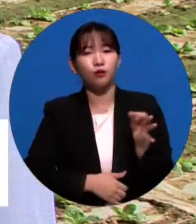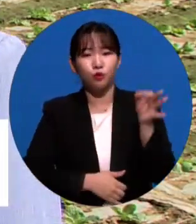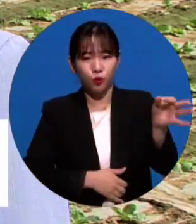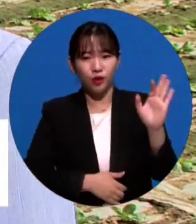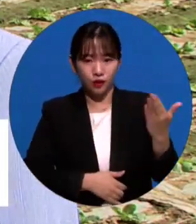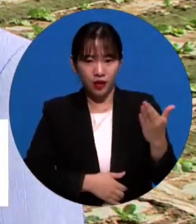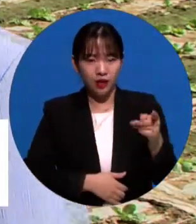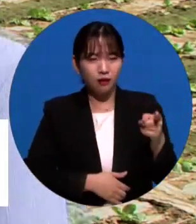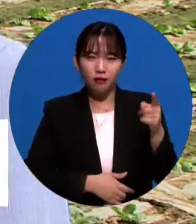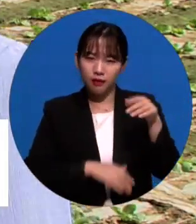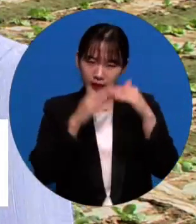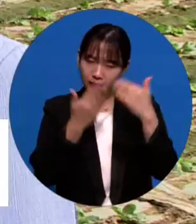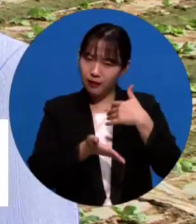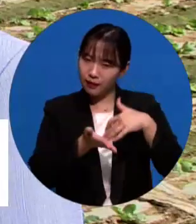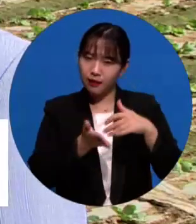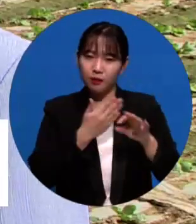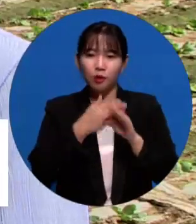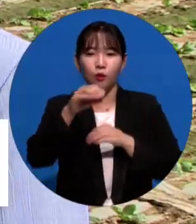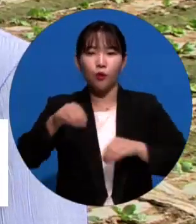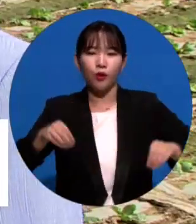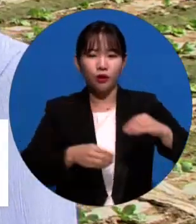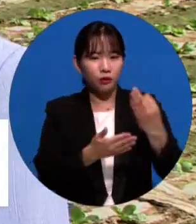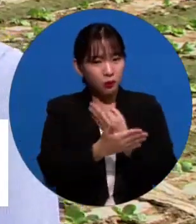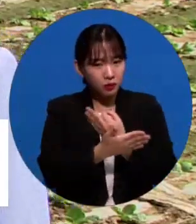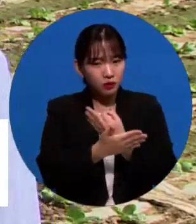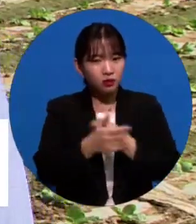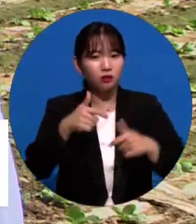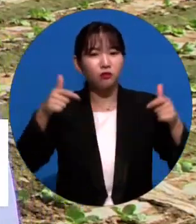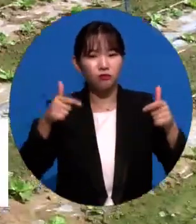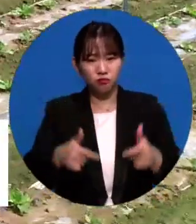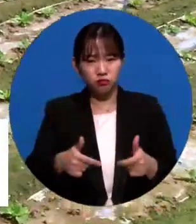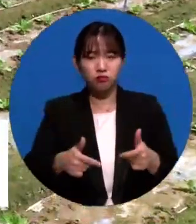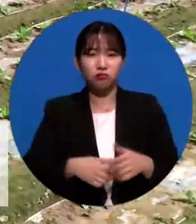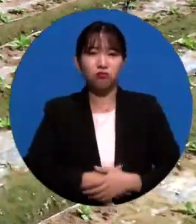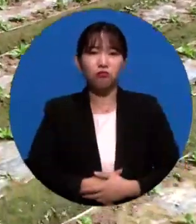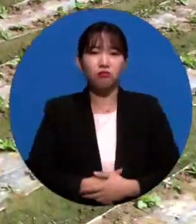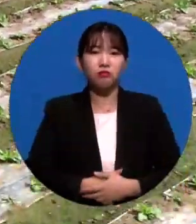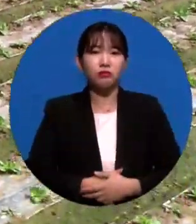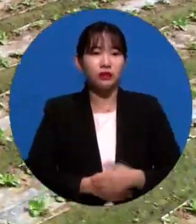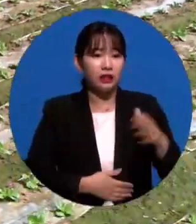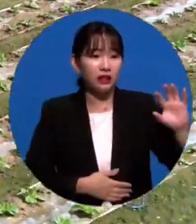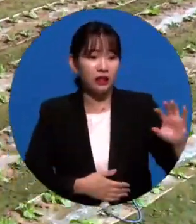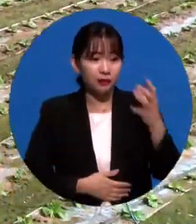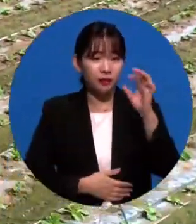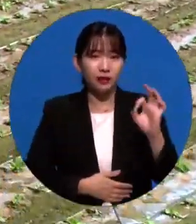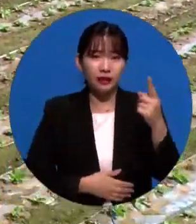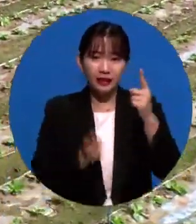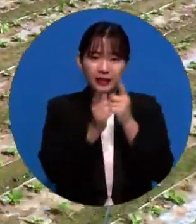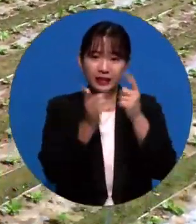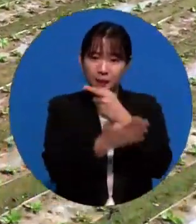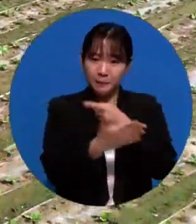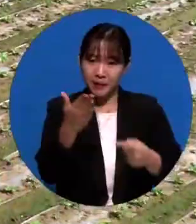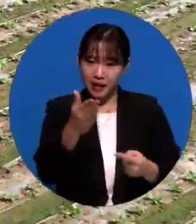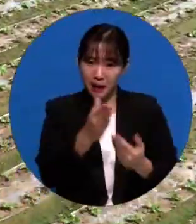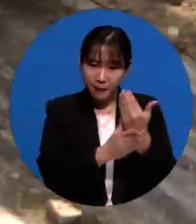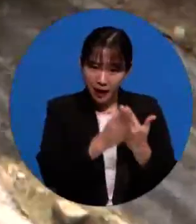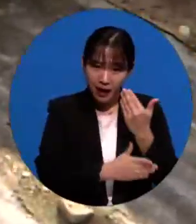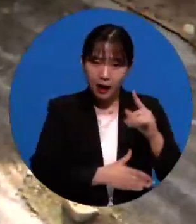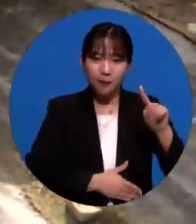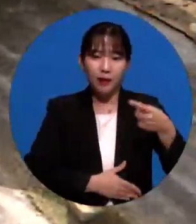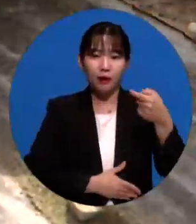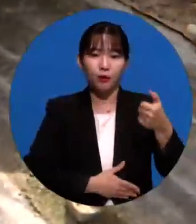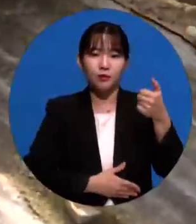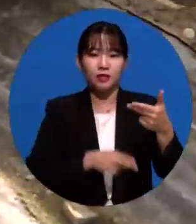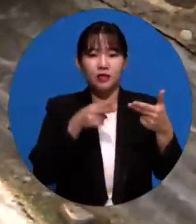부분 감안하면 오히려 소득 부분에서 좀 더 줄어들지 않겠냐 태풍 흰 남 노 로 인한 직접 피해 면적은 157 헥타르